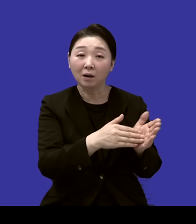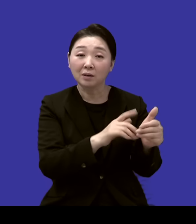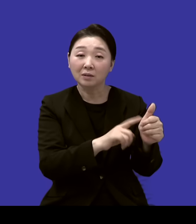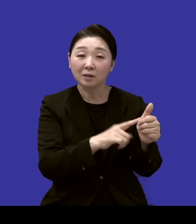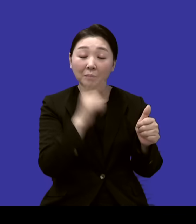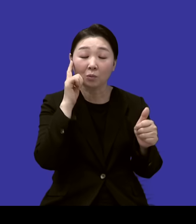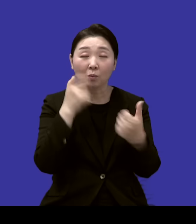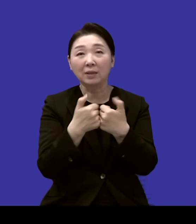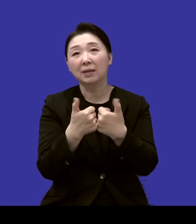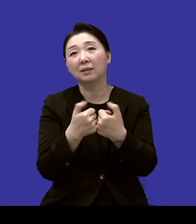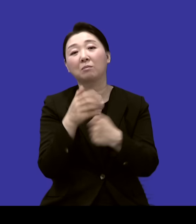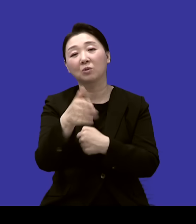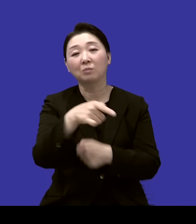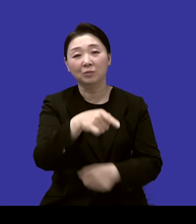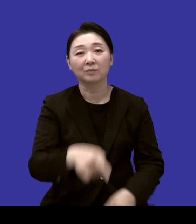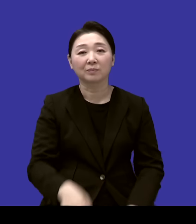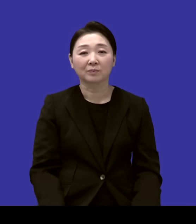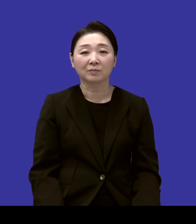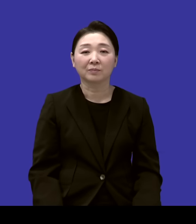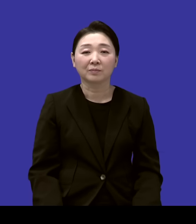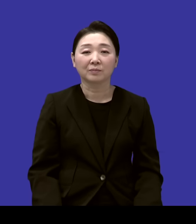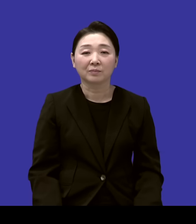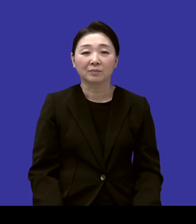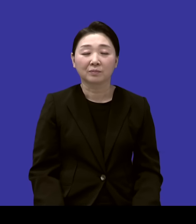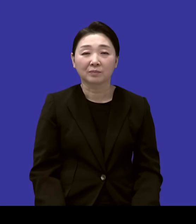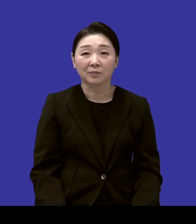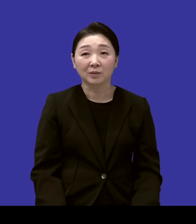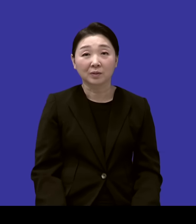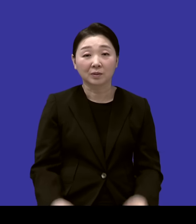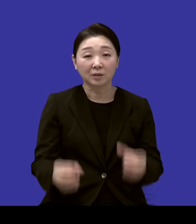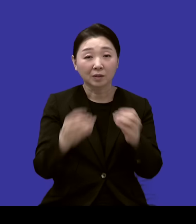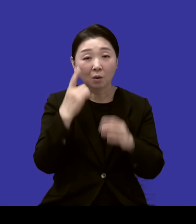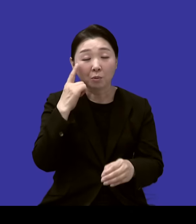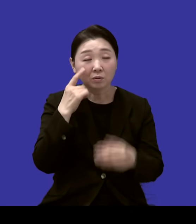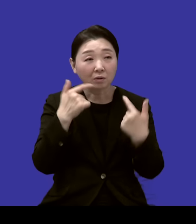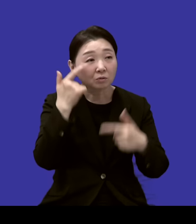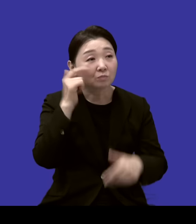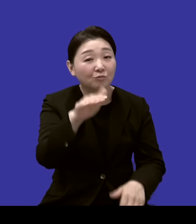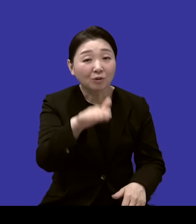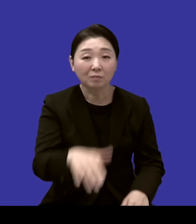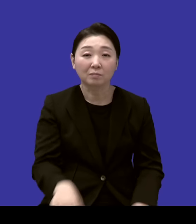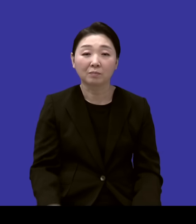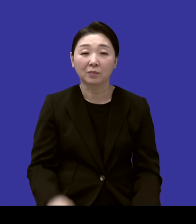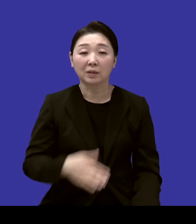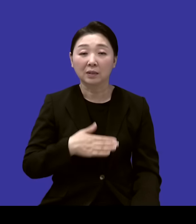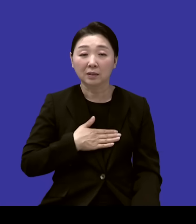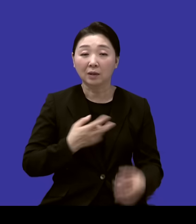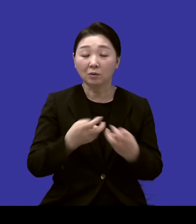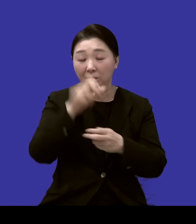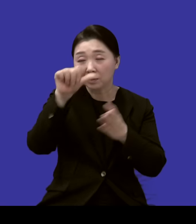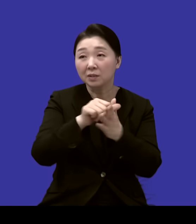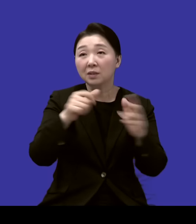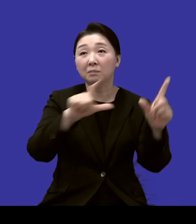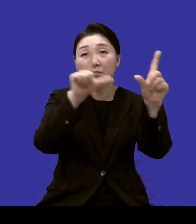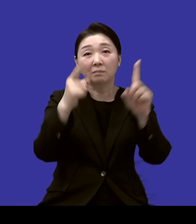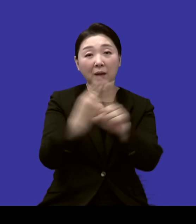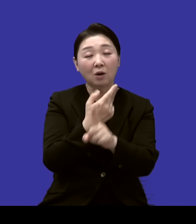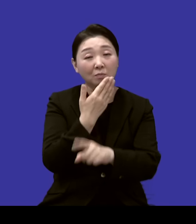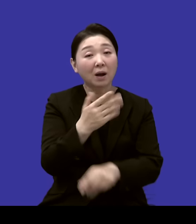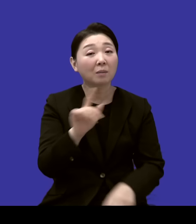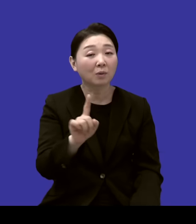또 컨설팅을 하더라고요. 이렇게 예. 만나서 이야기하는 거. 네. 그래서 제가 이야기를 하다 보니까 이분한테 제가 늘 물어봤어요. 예. 제가 어떻게 하면 제 인생을 바꿀 수 있습니까?